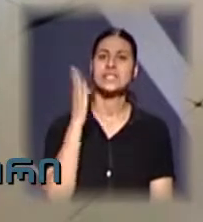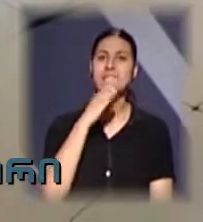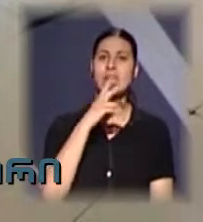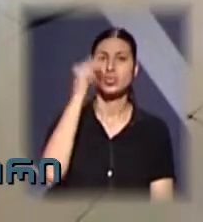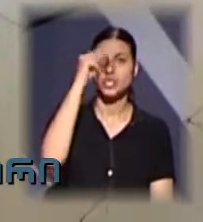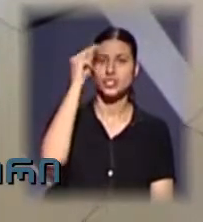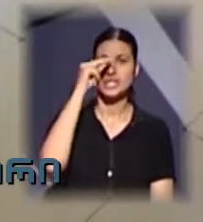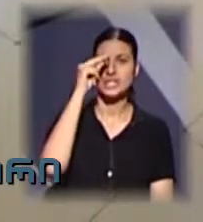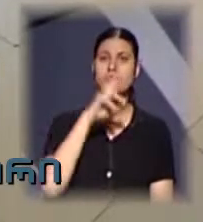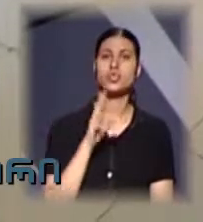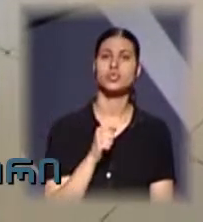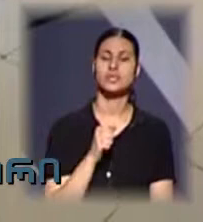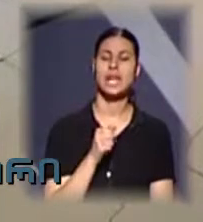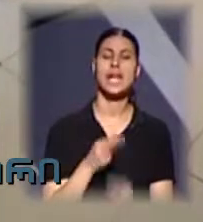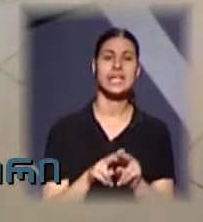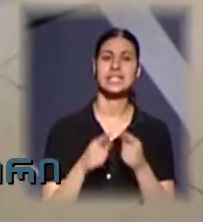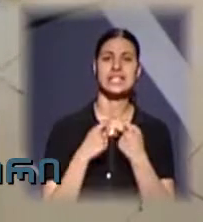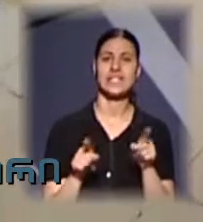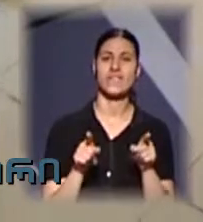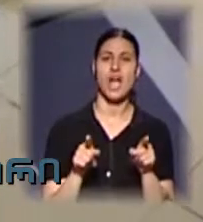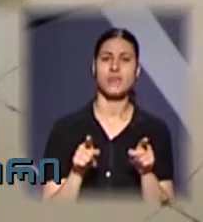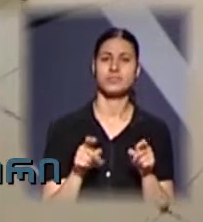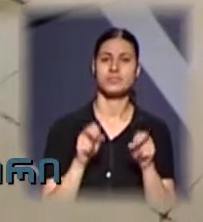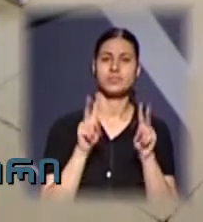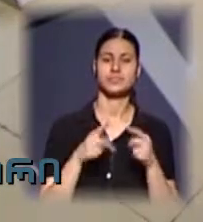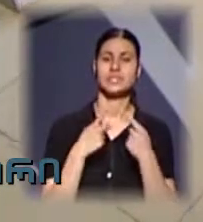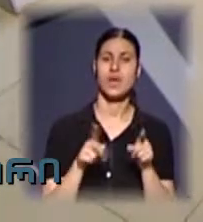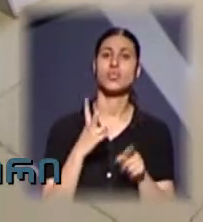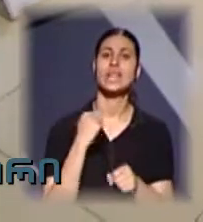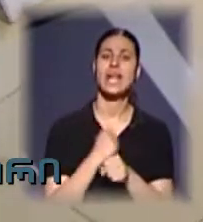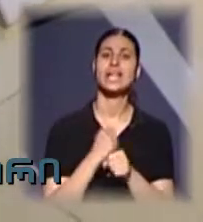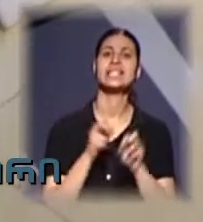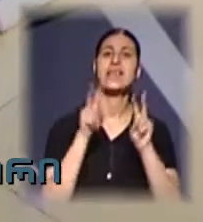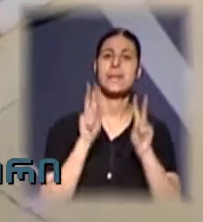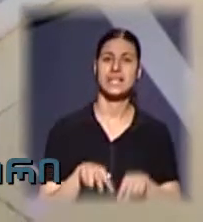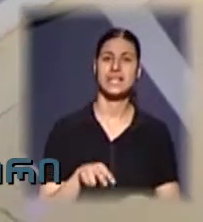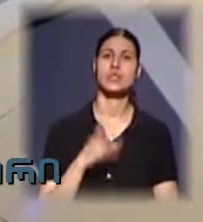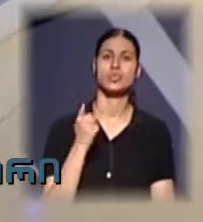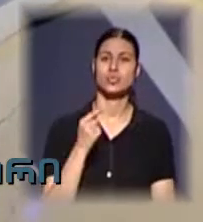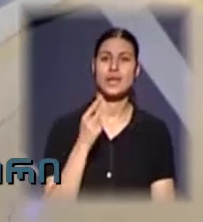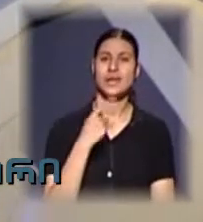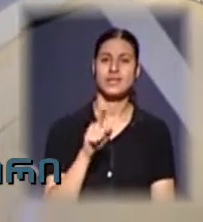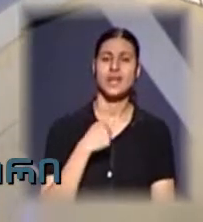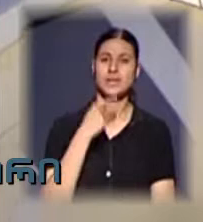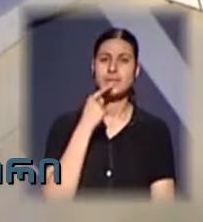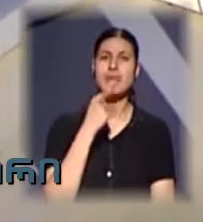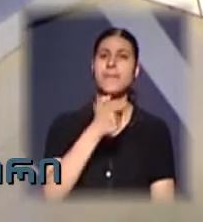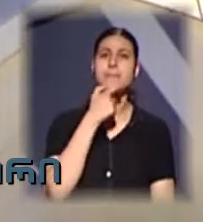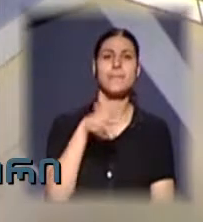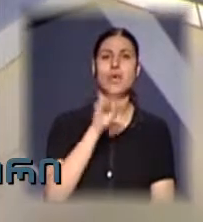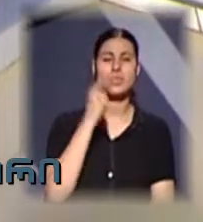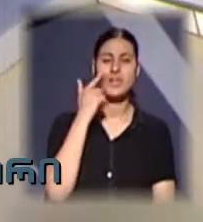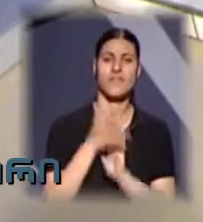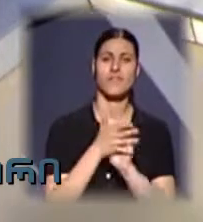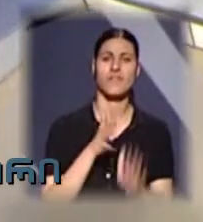შესწავლა. Da ეს სულ სხვა სპეციფიკა. ის უნდა გაკეთდეს სპეციალურად. მოდით სპეციფიკაზე ნუ ვისაუბრებთ, ის მაყურებლისთვის იქნება